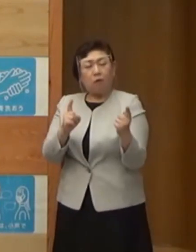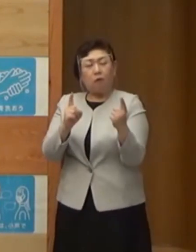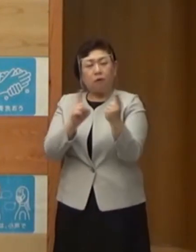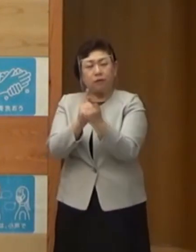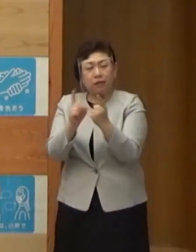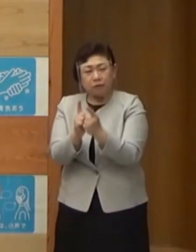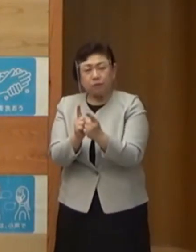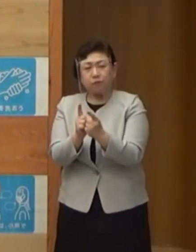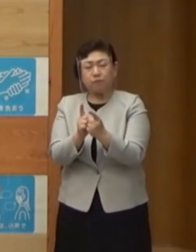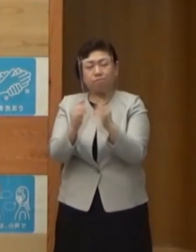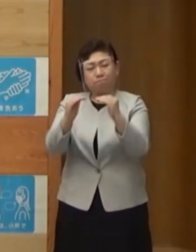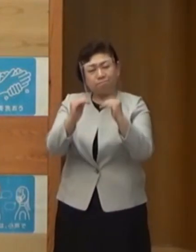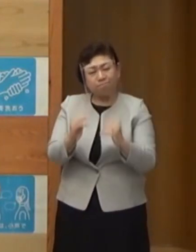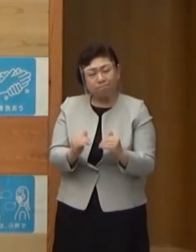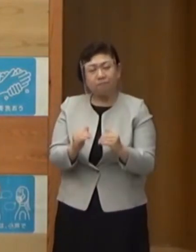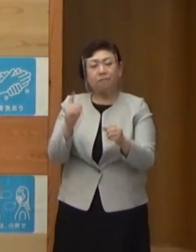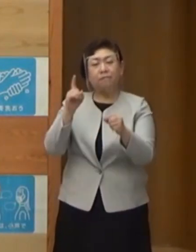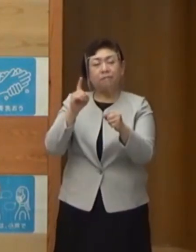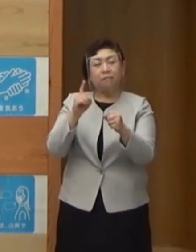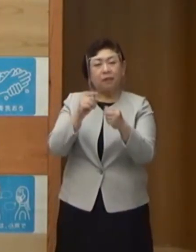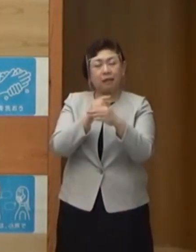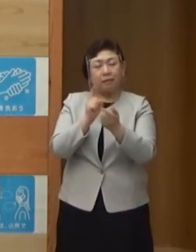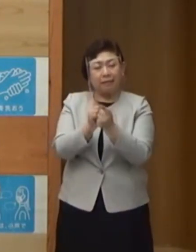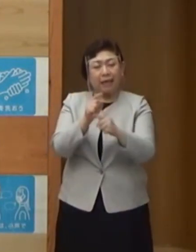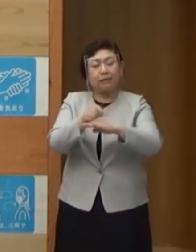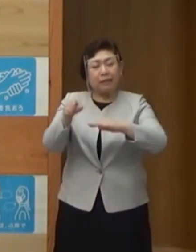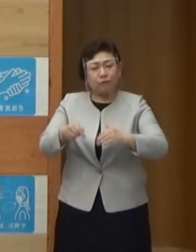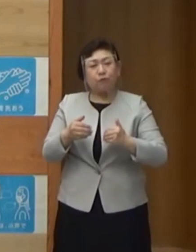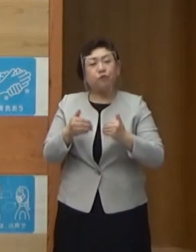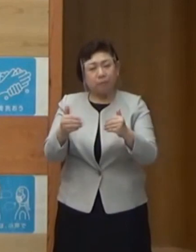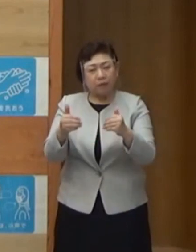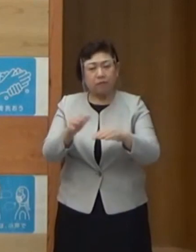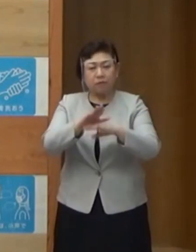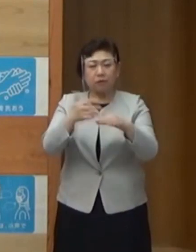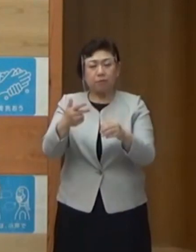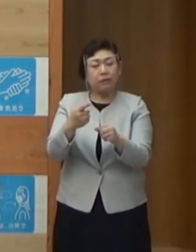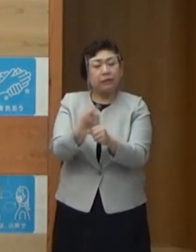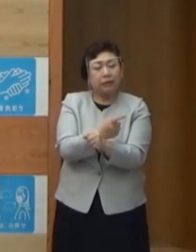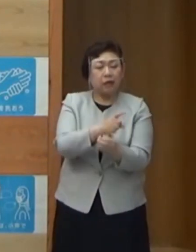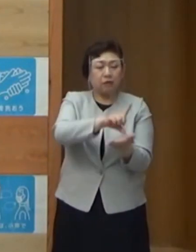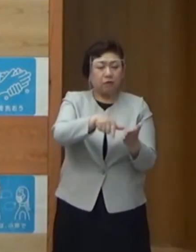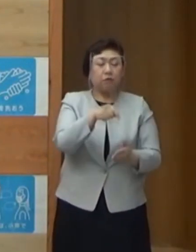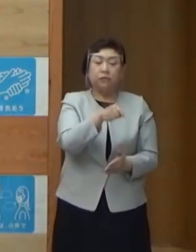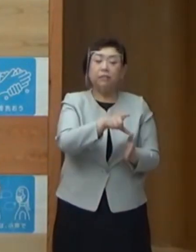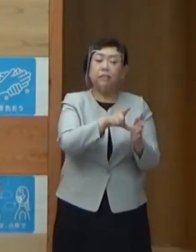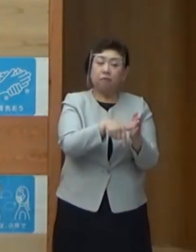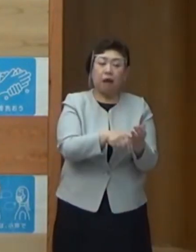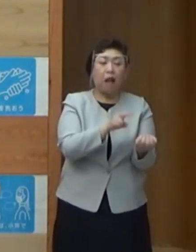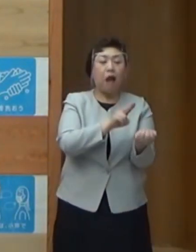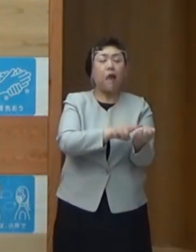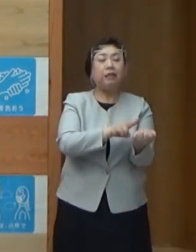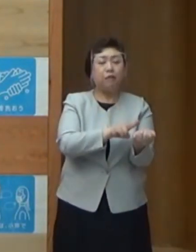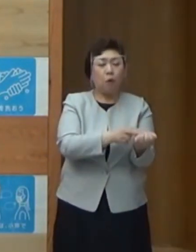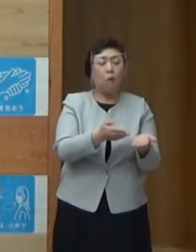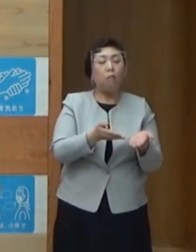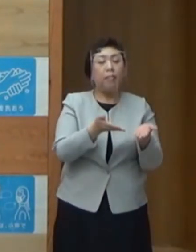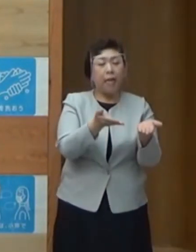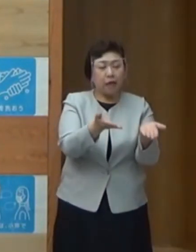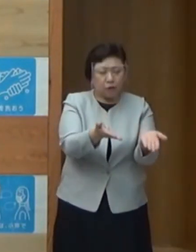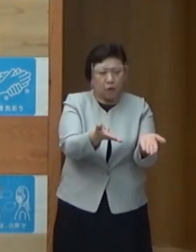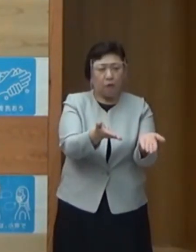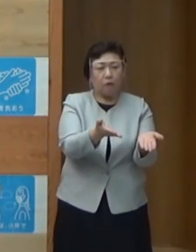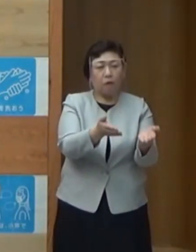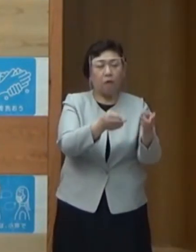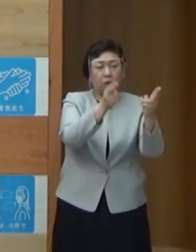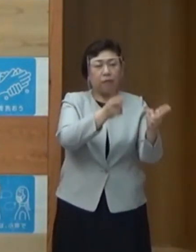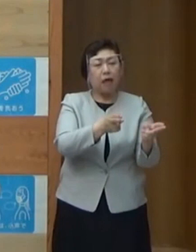低減させる対策を進めてまいりますが、札幌市以外の地域については医療提供体制の負荷を低